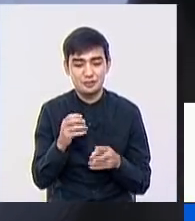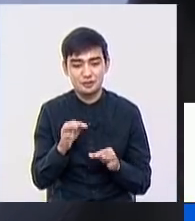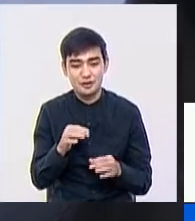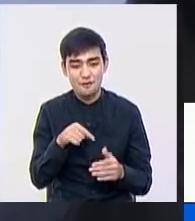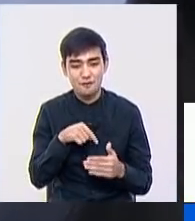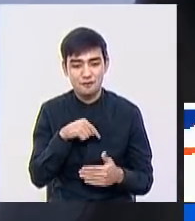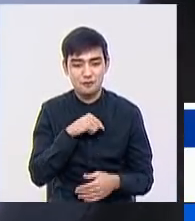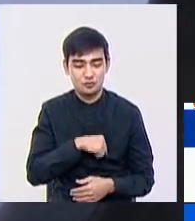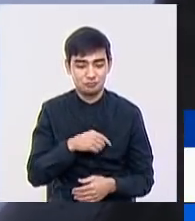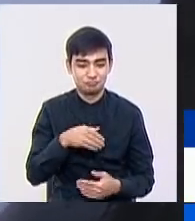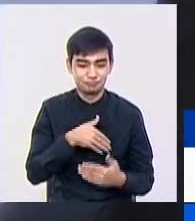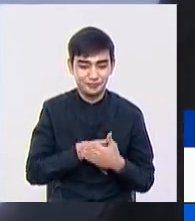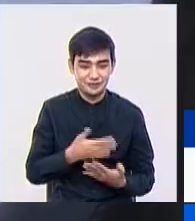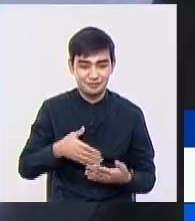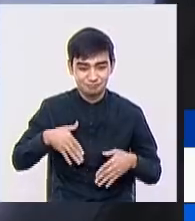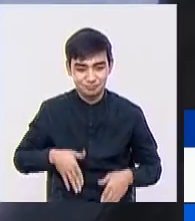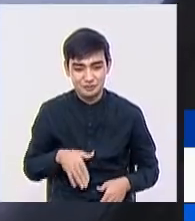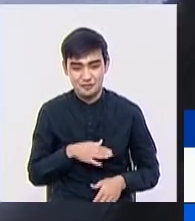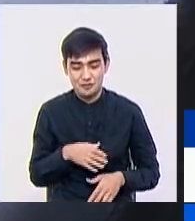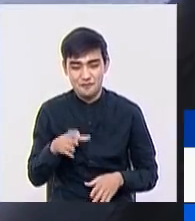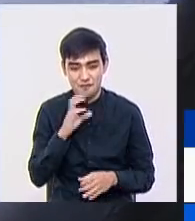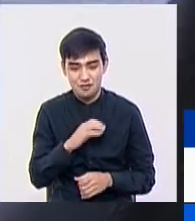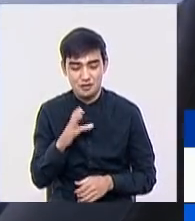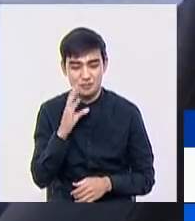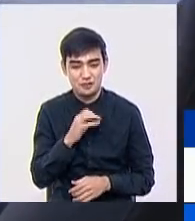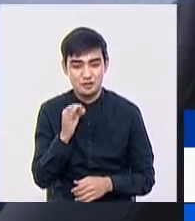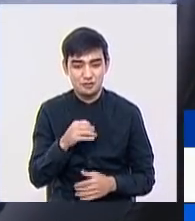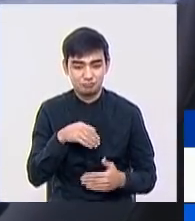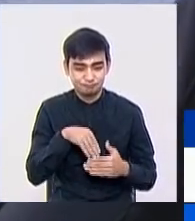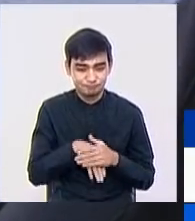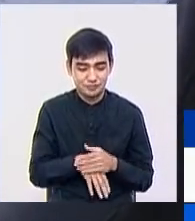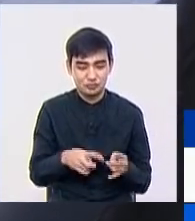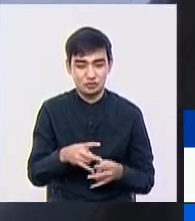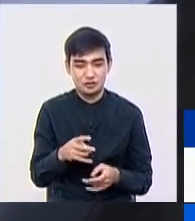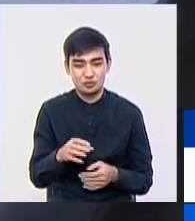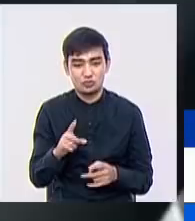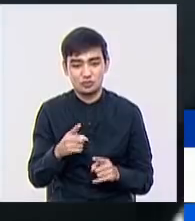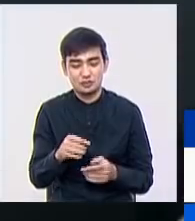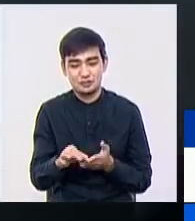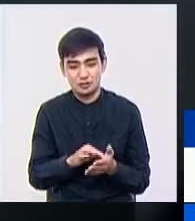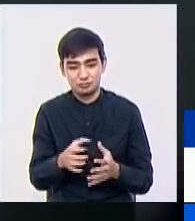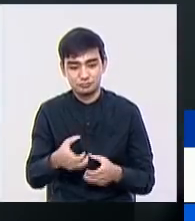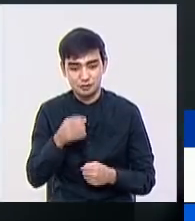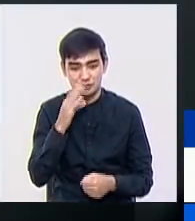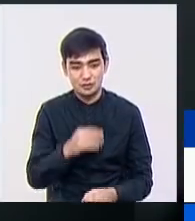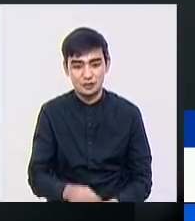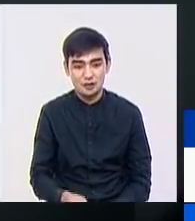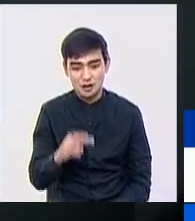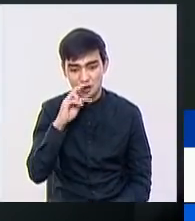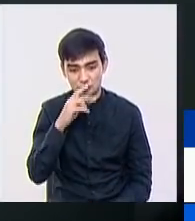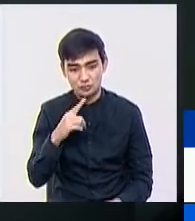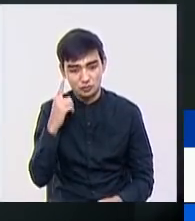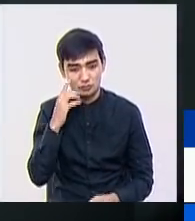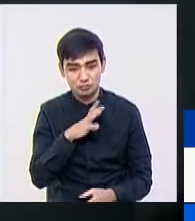внутри кармана как. Подальше. Да. Поглубже. Поглубже, да. Не быстро, чтобы забрали. Ошибочно считать,